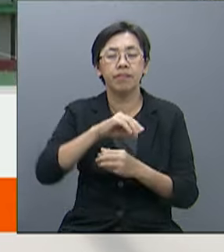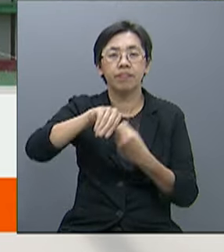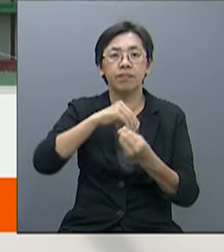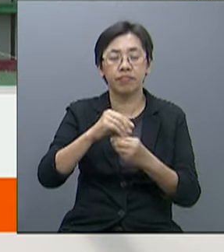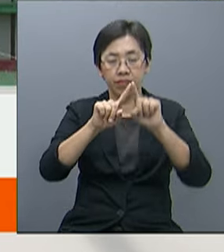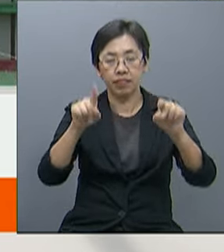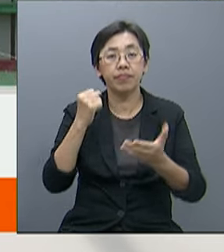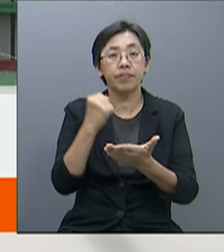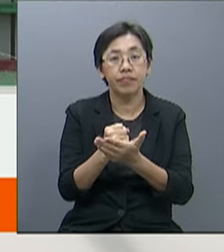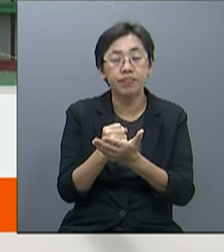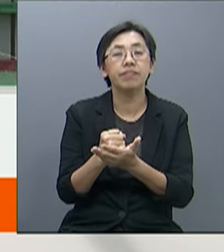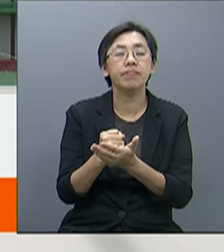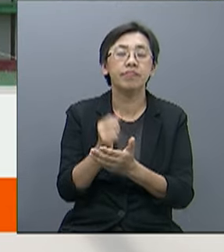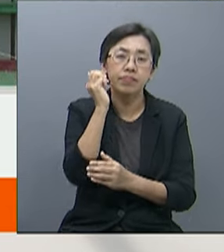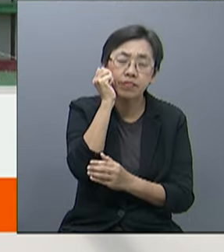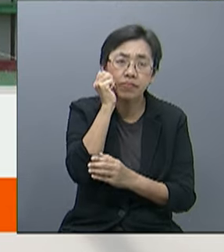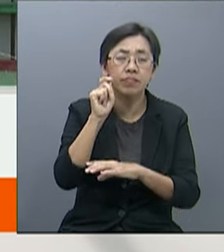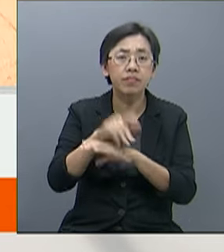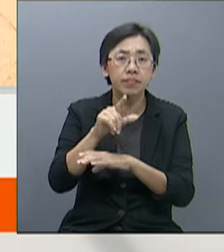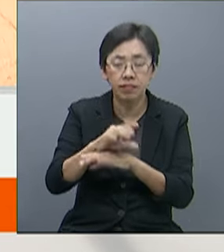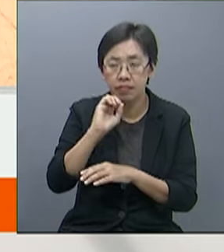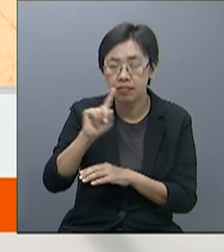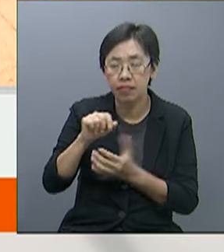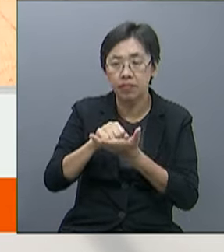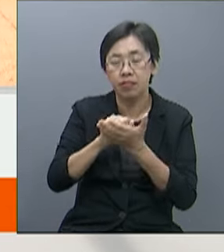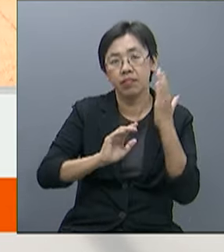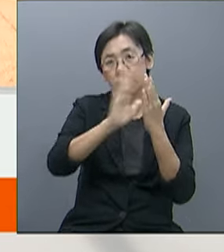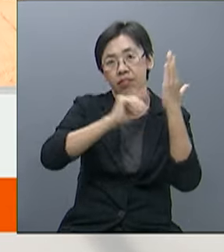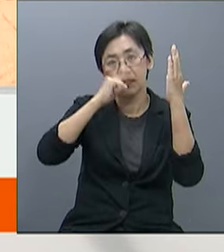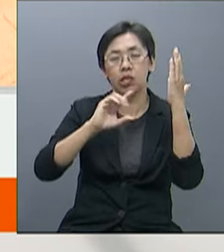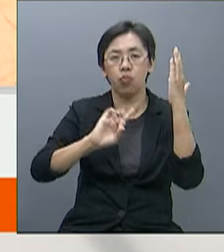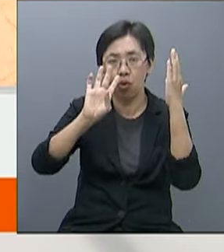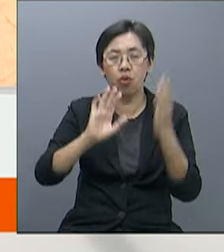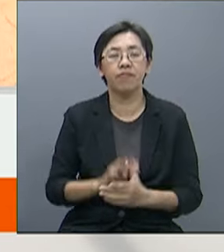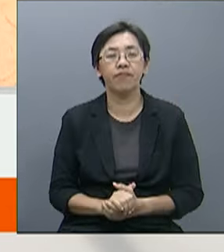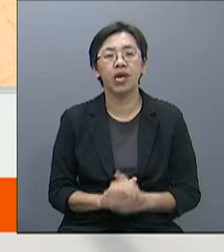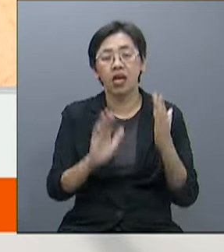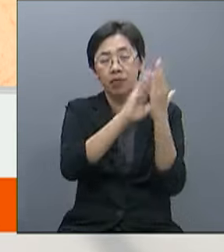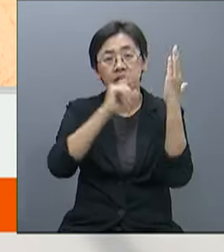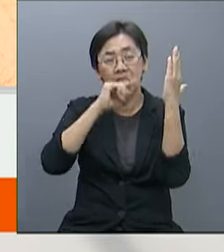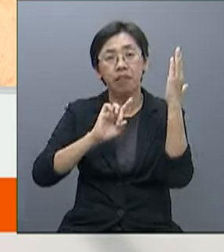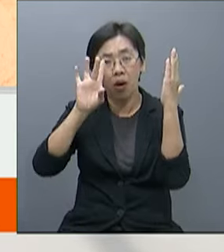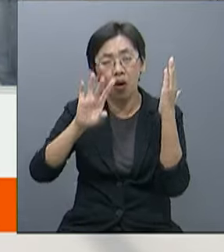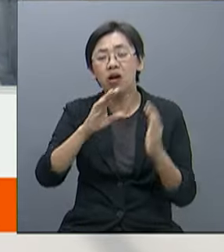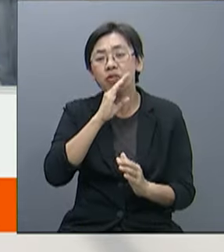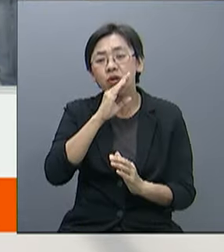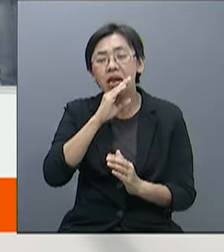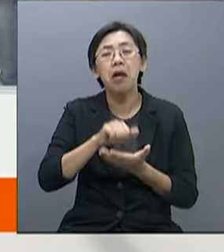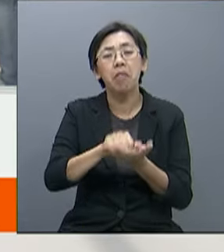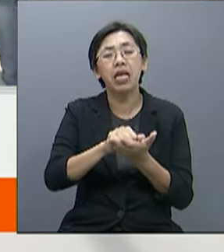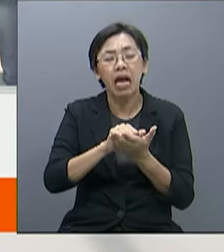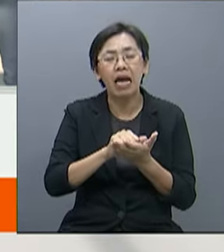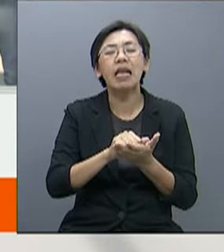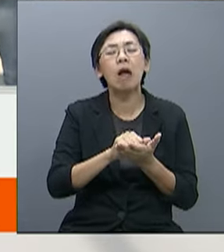าตจากเราเงื่อนไขอย่างใบอนุญาตจะบอกแล้วว่าให้บริการเฉพาะภายในประเทศไทย ค ่ะนะครับคุณไม่สามารถที่จะสติลสัญญาณออก